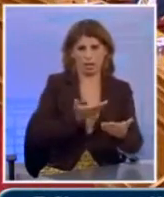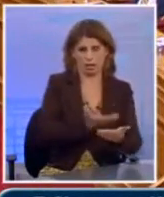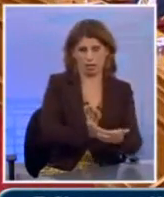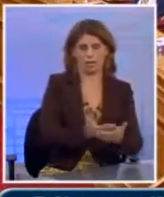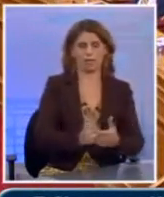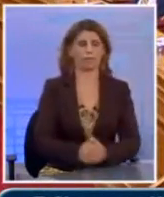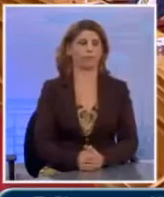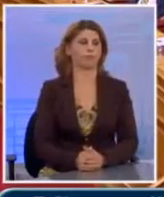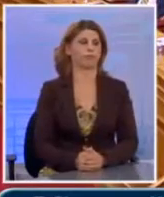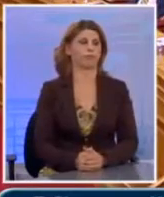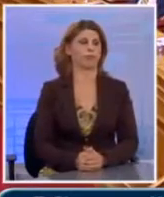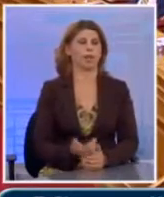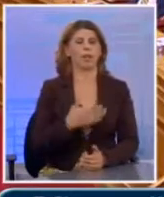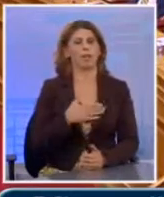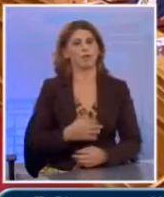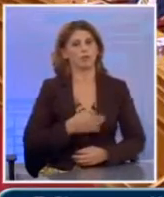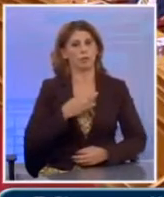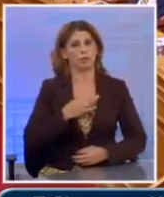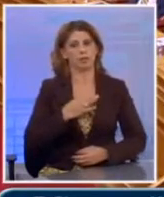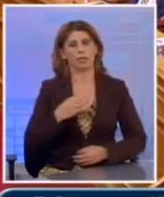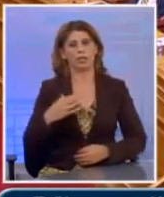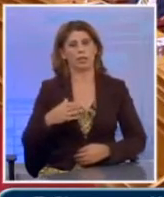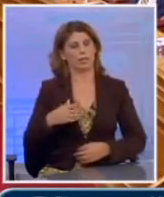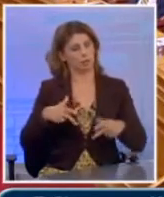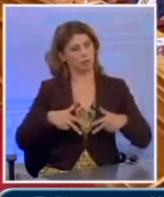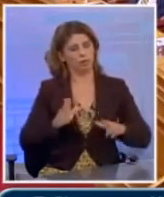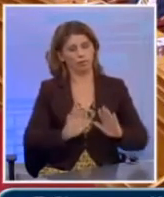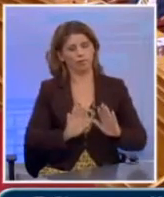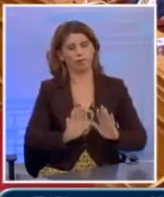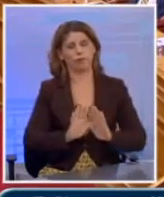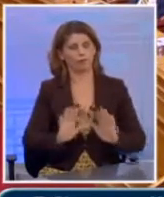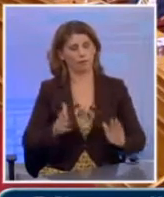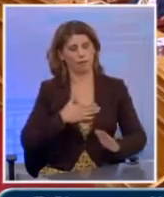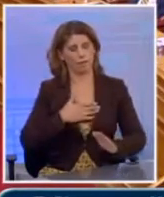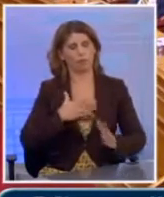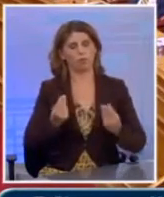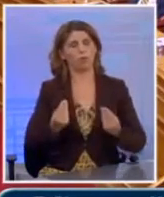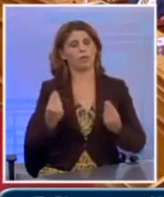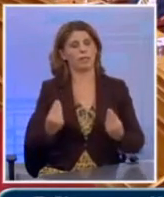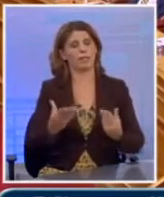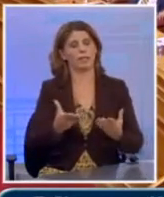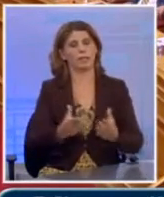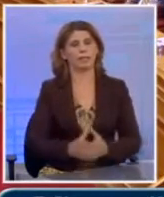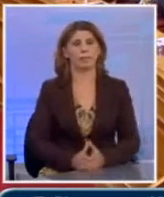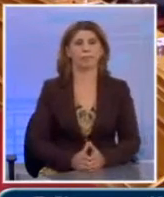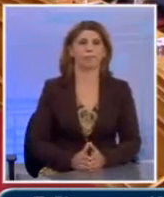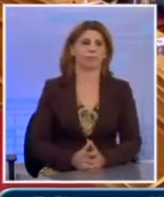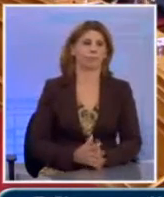Ευχαριστούμε, κύριε Υπουργέ. Και στον επιθεωρητή δημοσίων έργων. Ευχαριστούμε πολύ. Να είστε καλά.